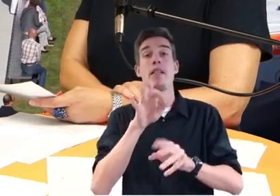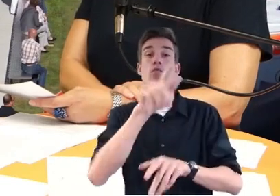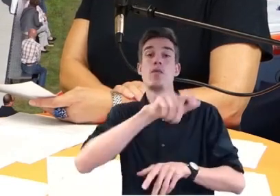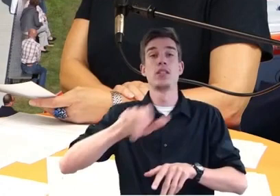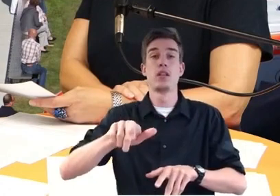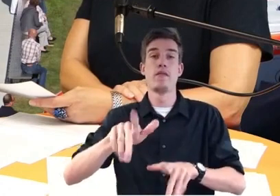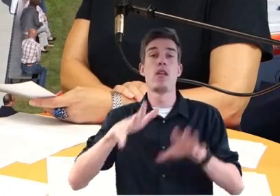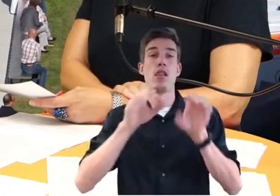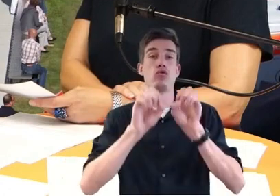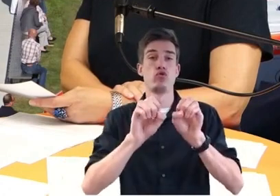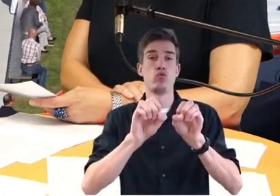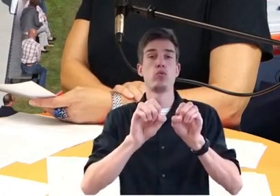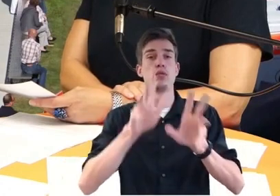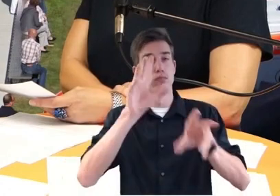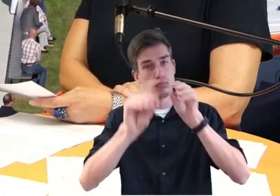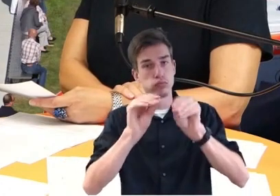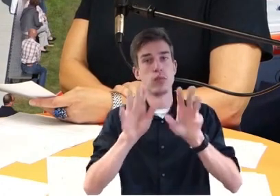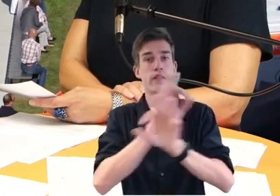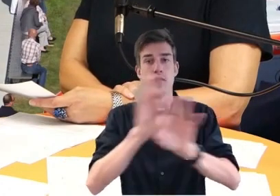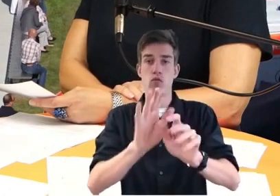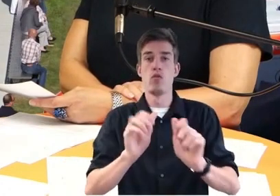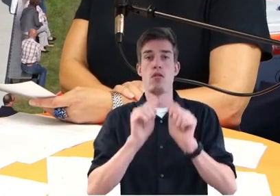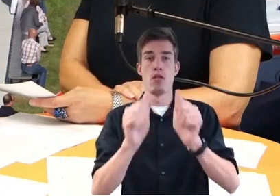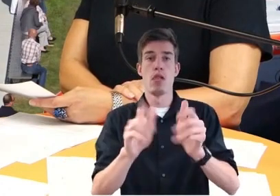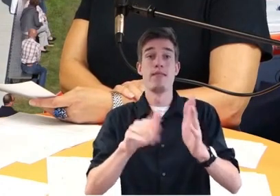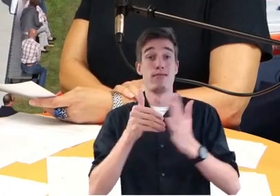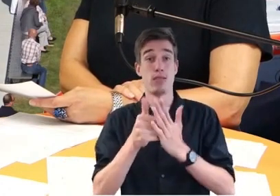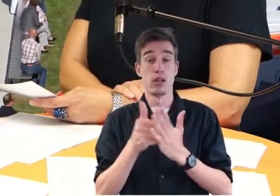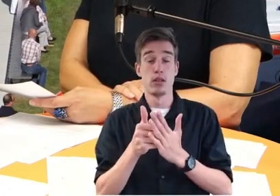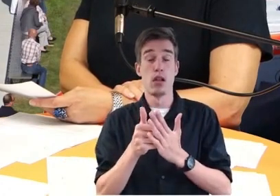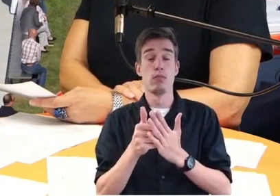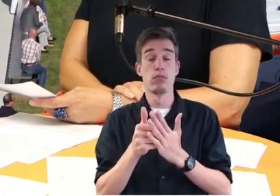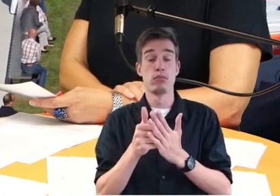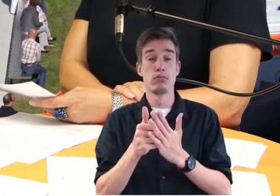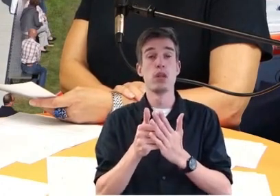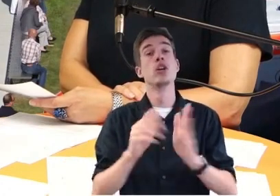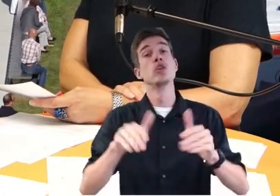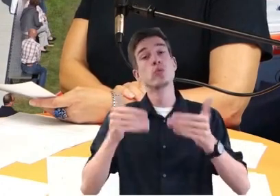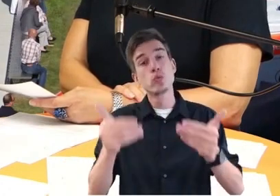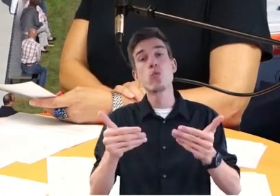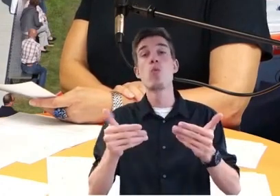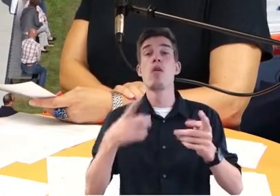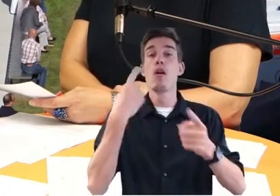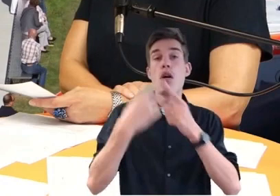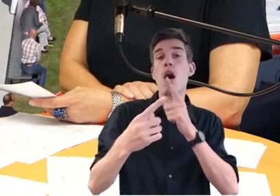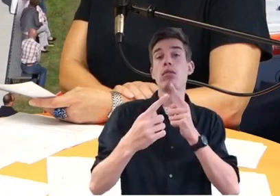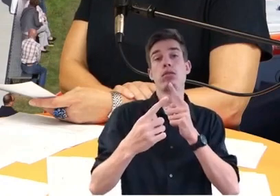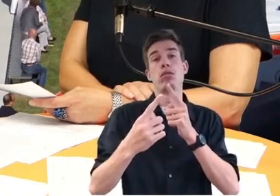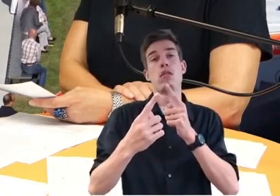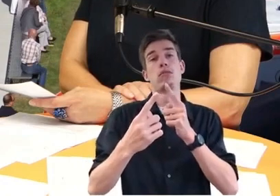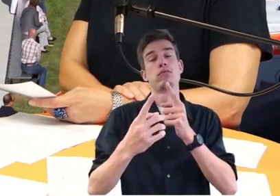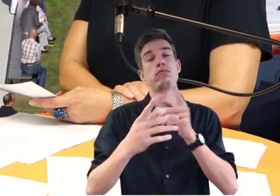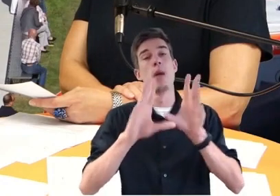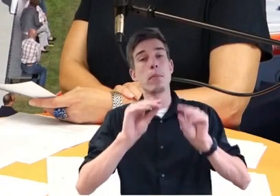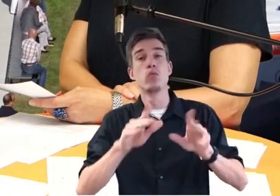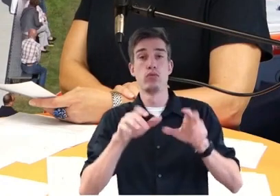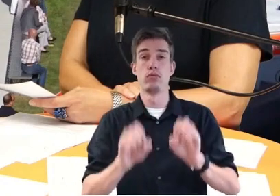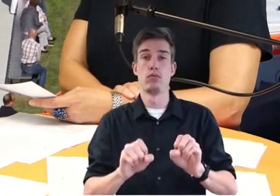Zivilschutz beschafft und ausgerüstet worden. Deswegen können sie dann auch andere Zwecke mit erfüllen. Das ist